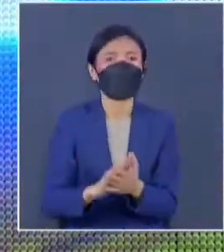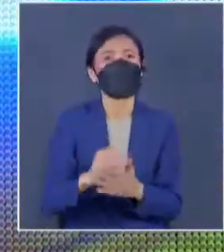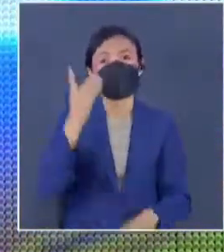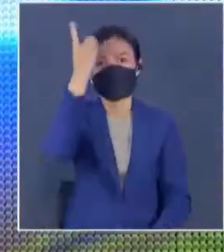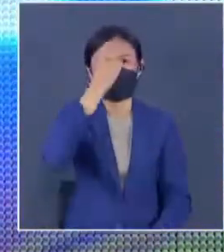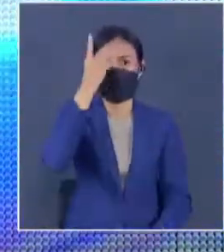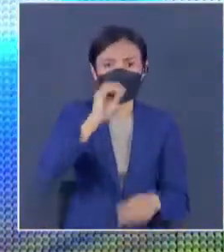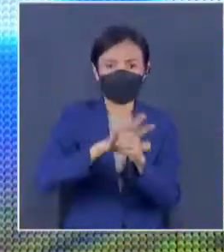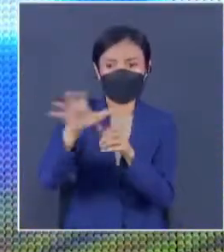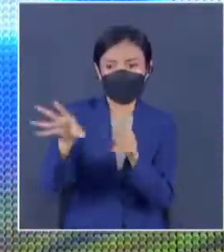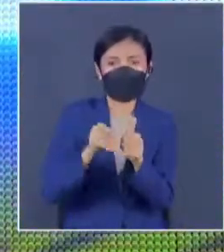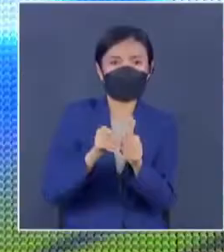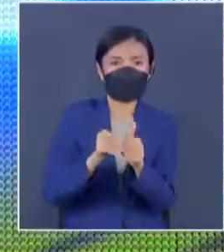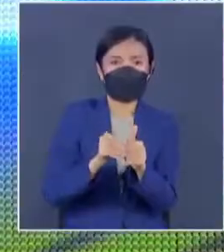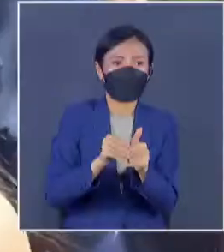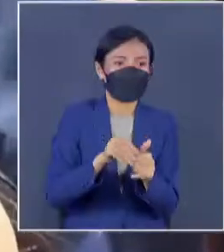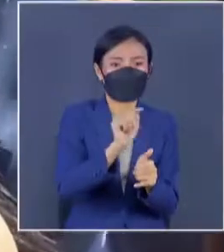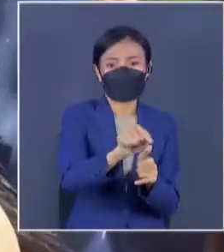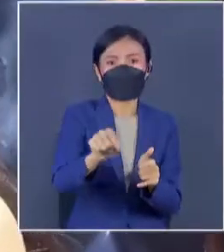มขึ้นรายวันอย่างต่อเนื่องเลยล่ะค่ะ